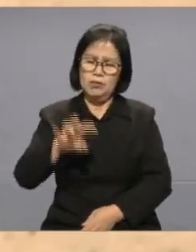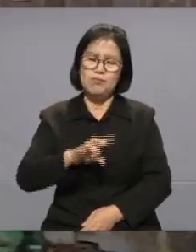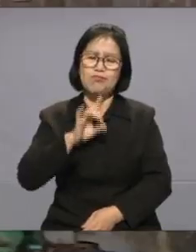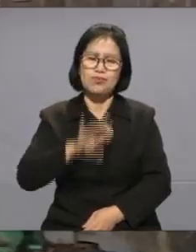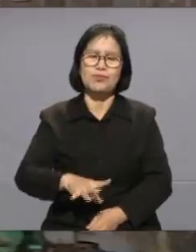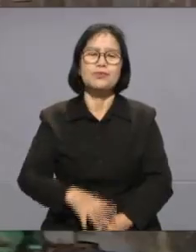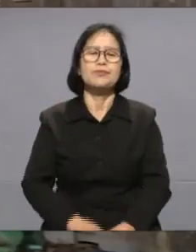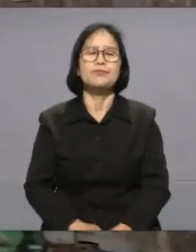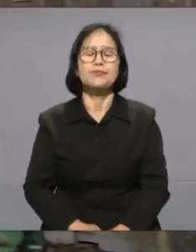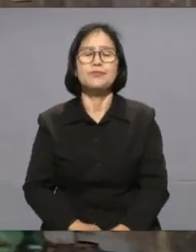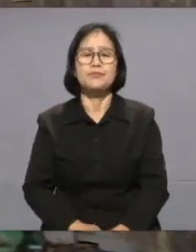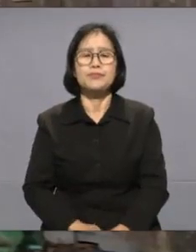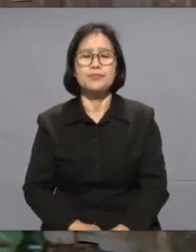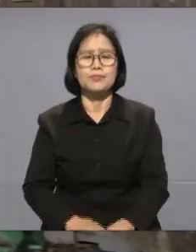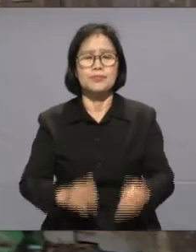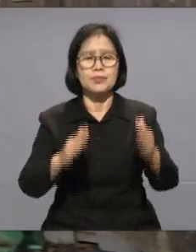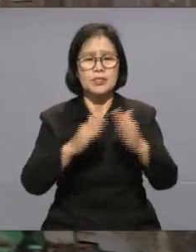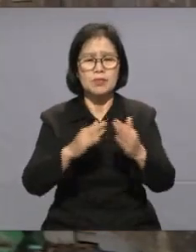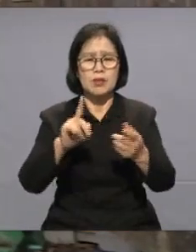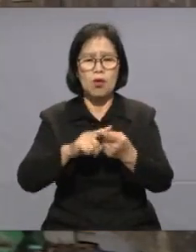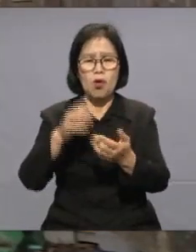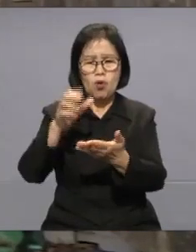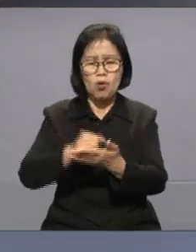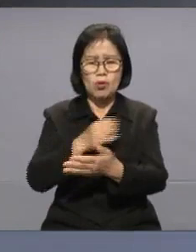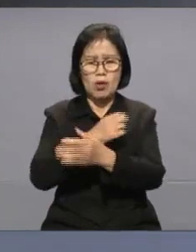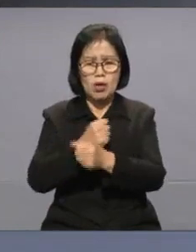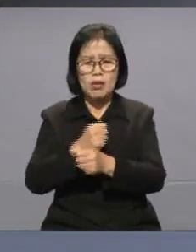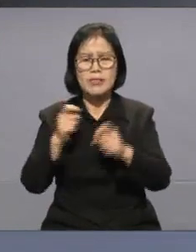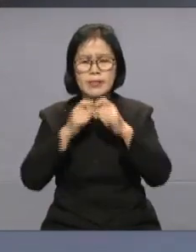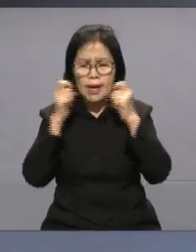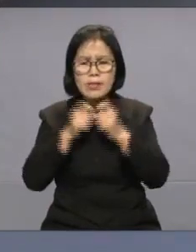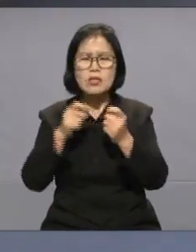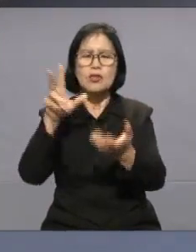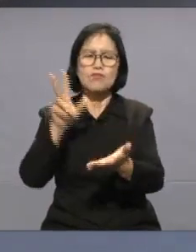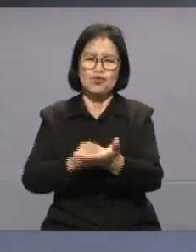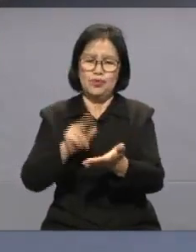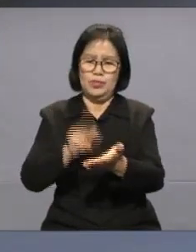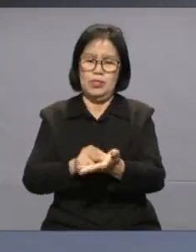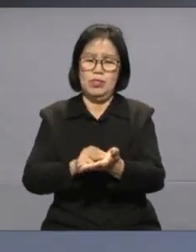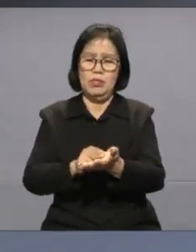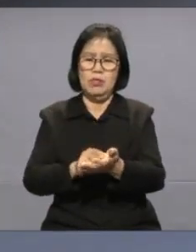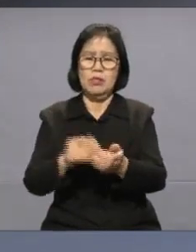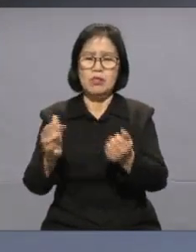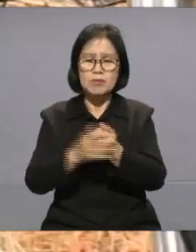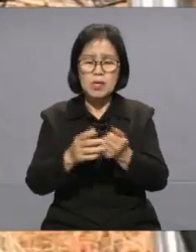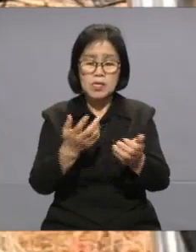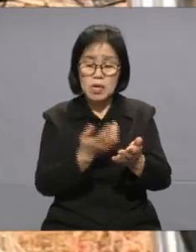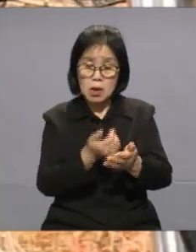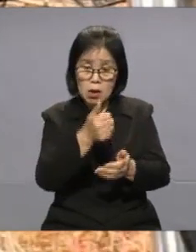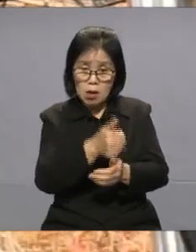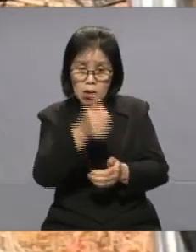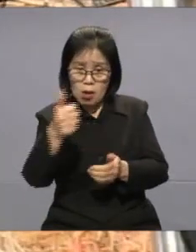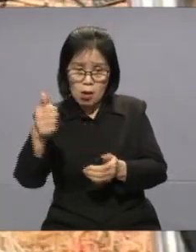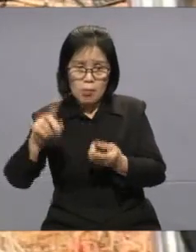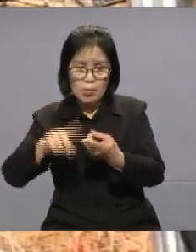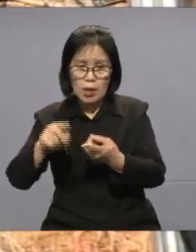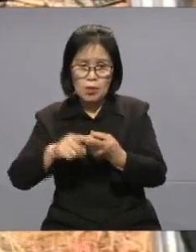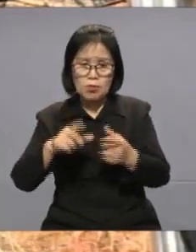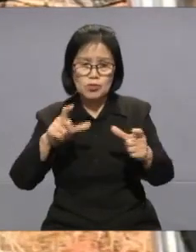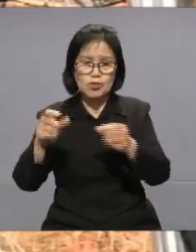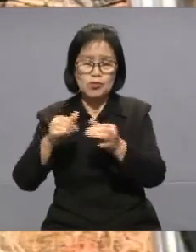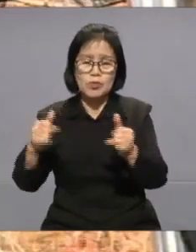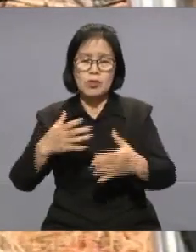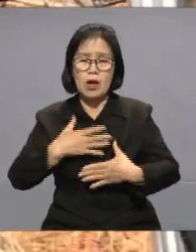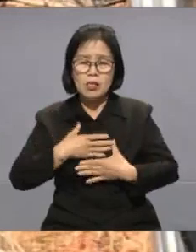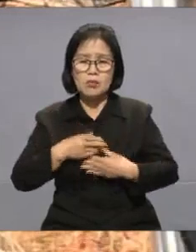없습니다. 집을 얻고 계약하는 거는 지극히 개인적인 문제잖아요. 움직이는 대로 저희가 그